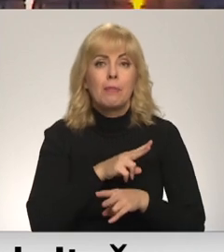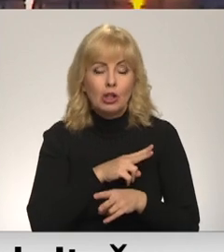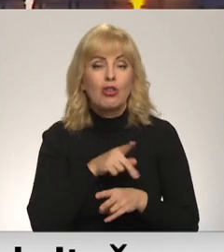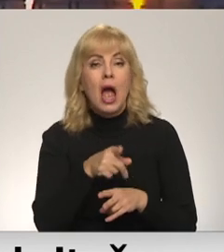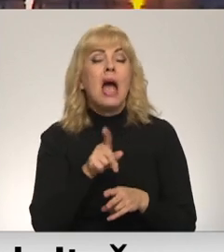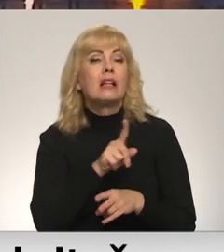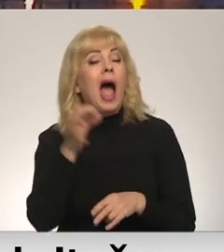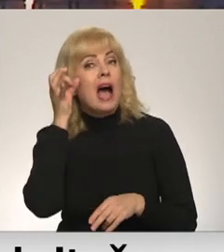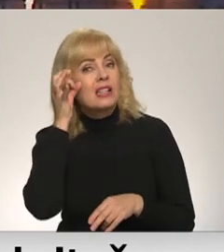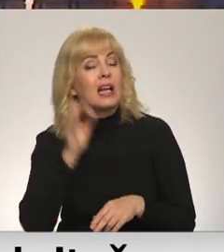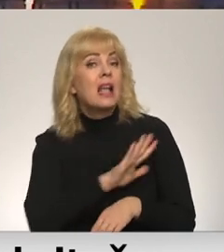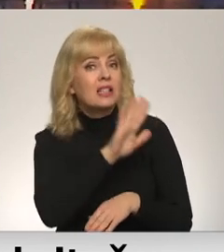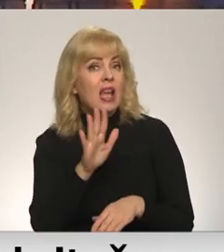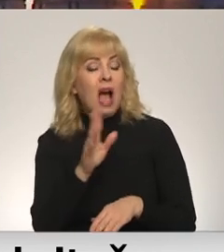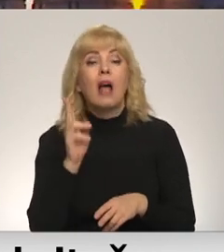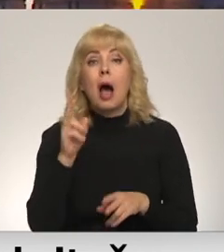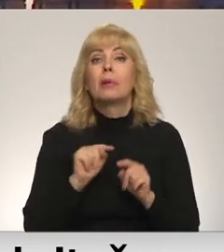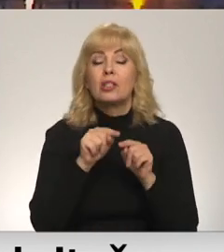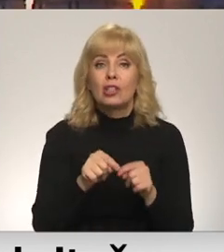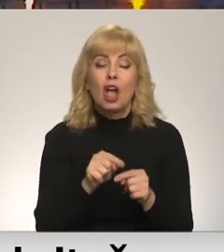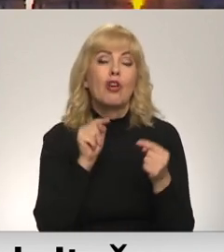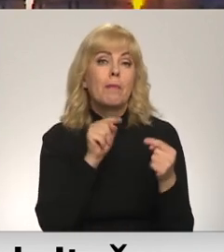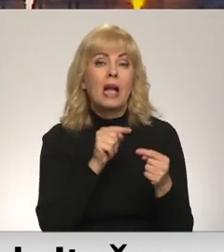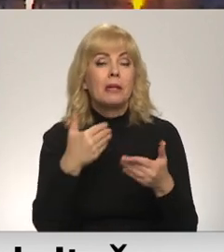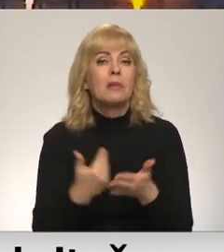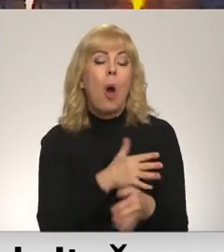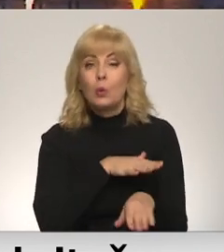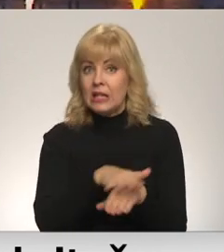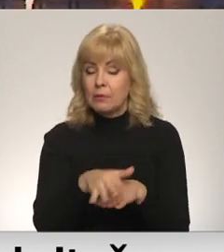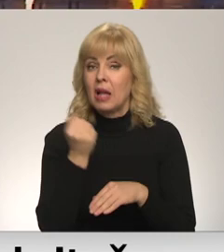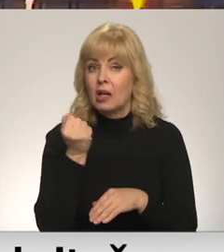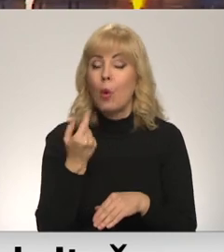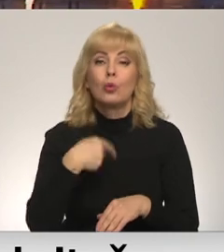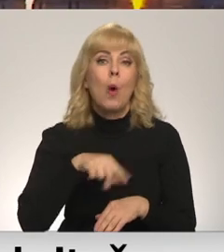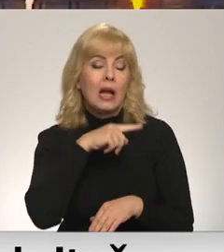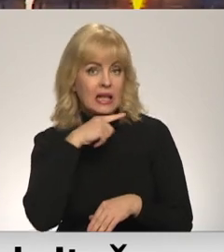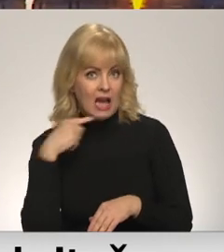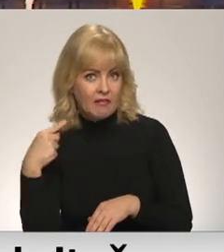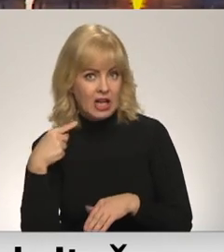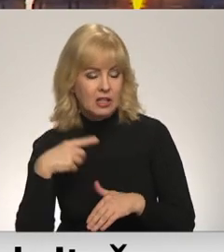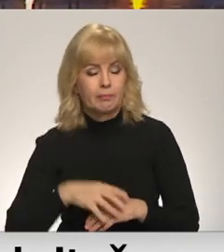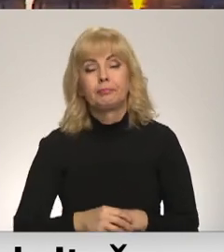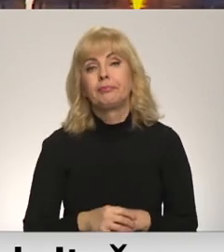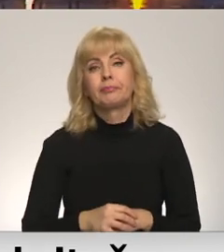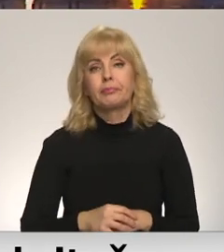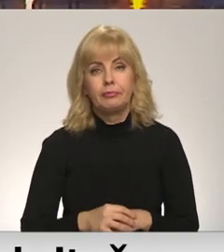brīdis, kad apliecināt stāšanos pretī jauna iebrukuma draudiem no Krievijas. Plašāk stāsta Māris Klūga.